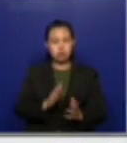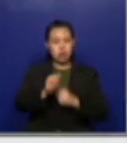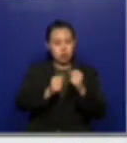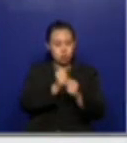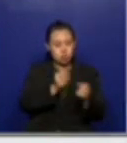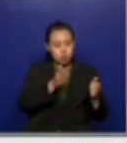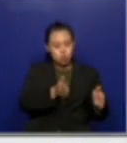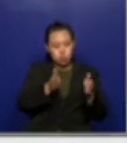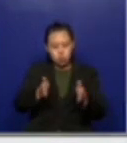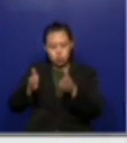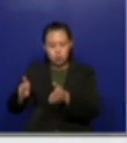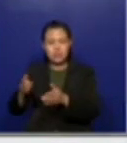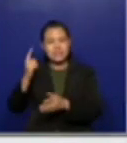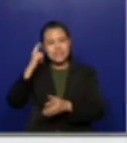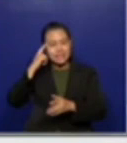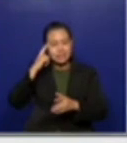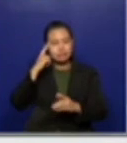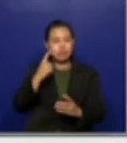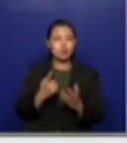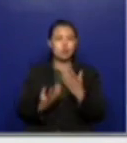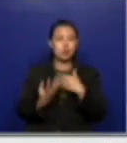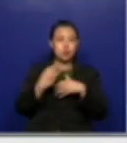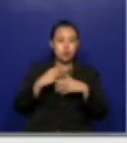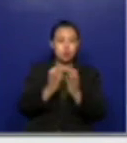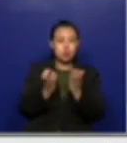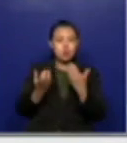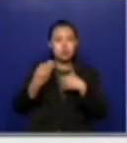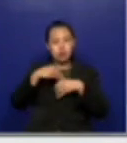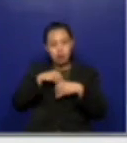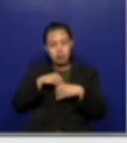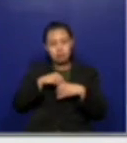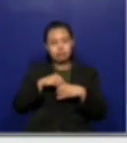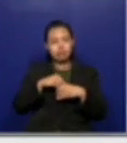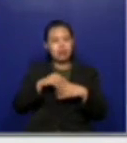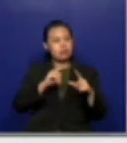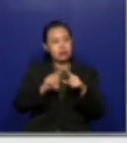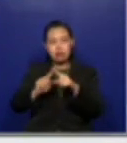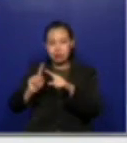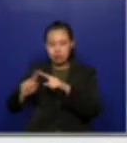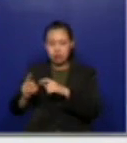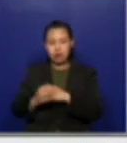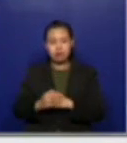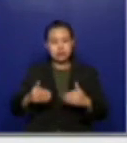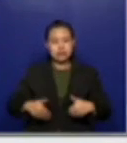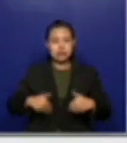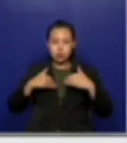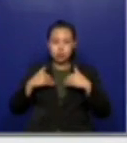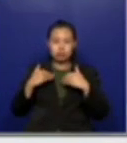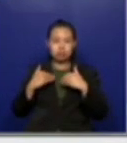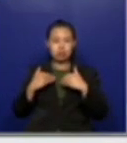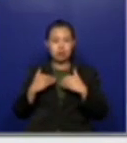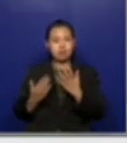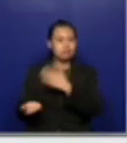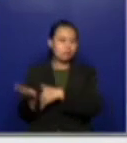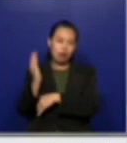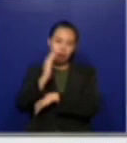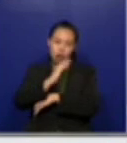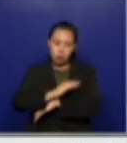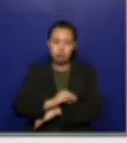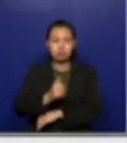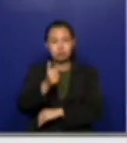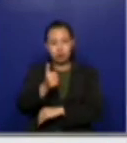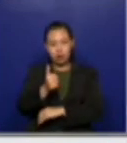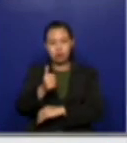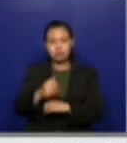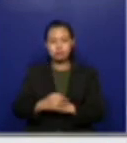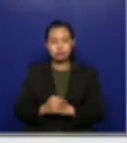านหลักคิดคุณธรรมและจริยธรรมและมีศักยภาพที่จะดำเนินชีวิตในศตวรรษที่21เราจะสร้างเยาว